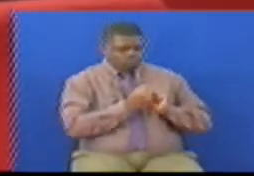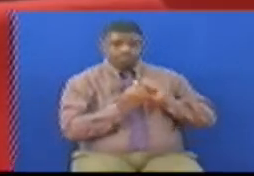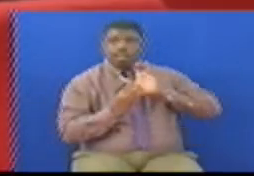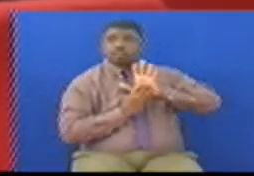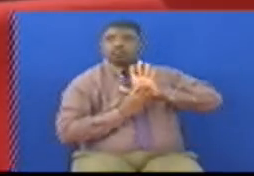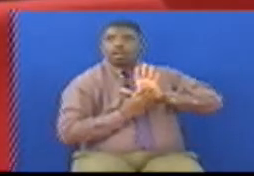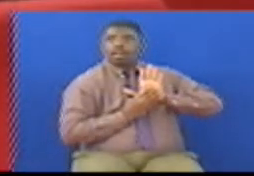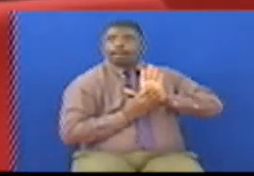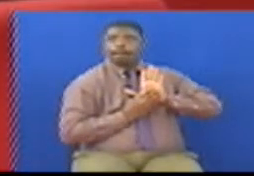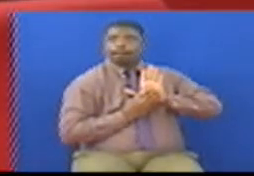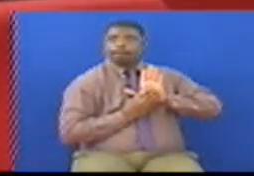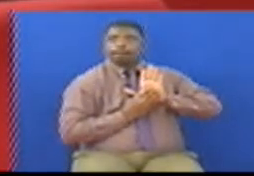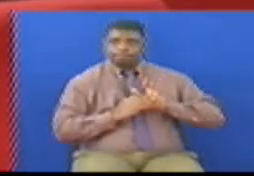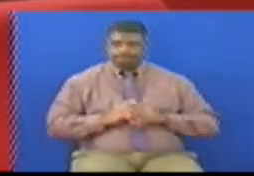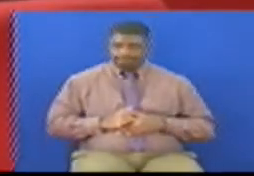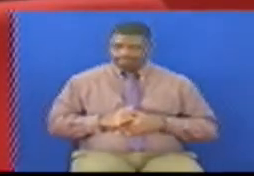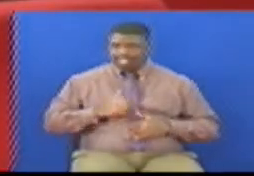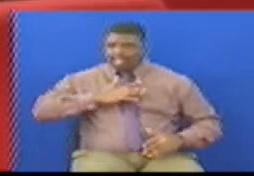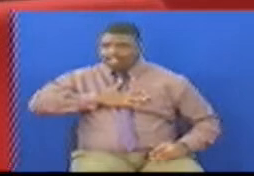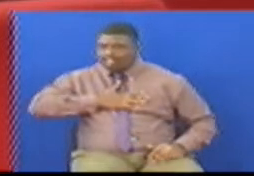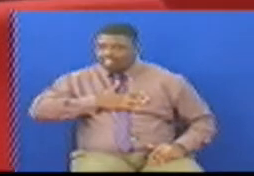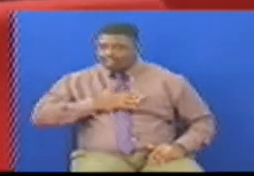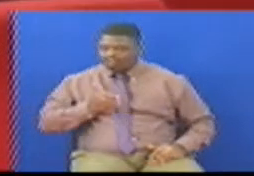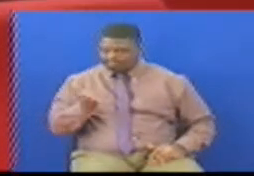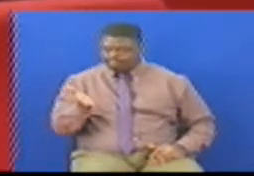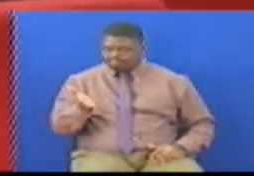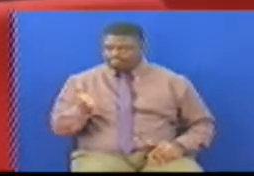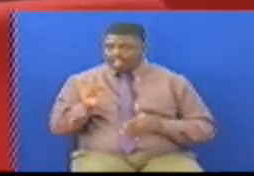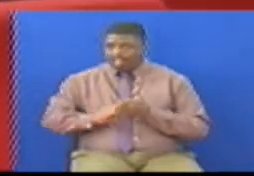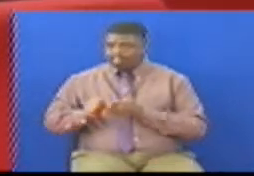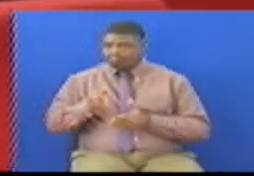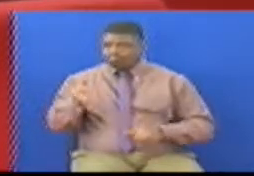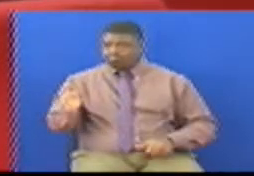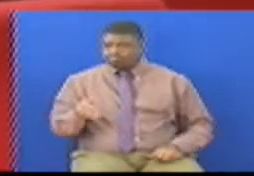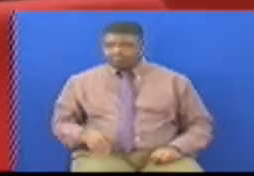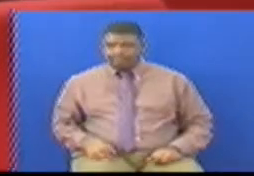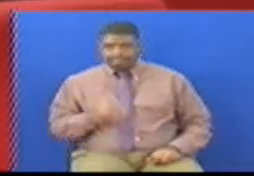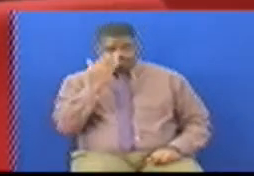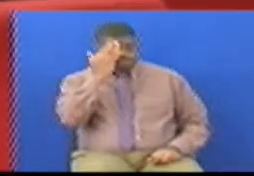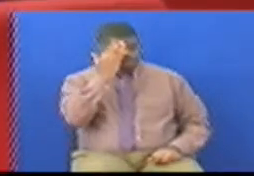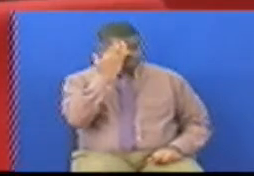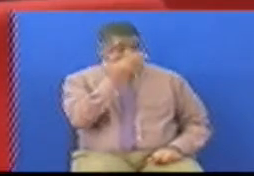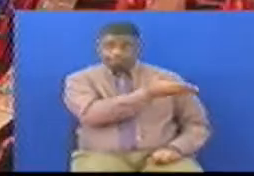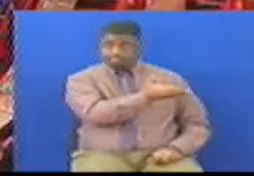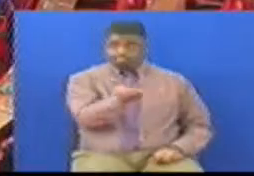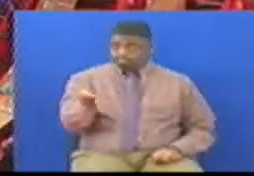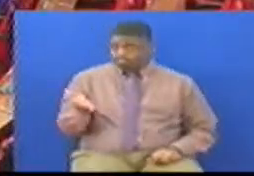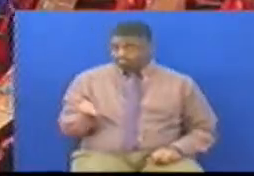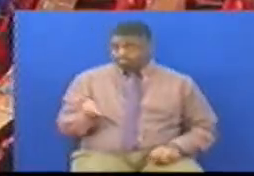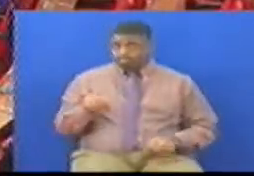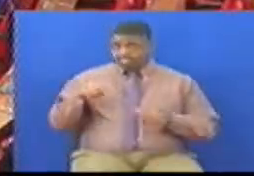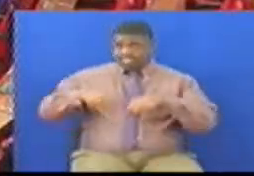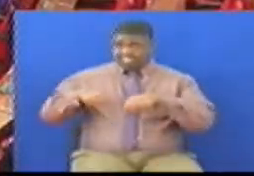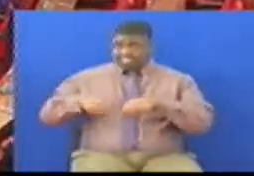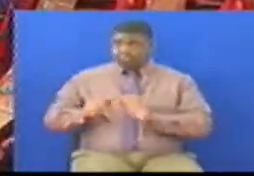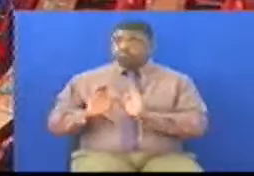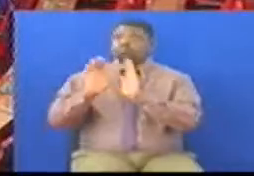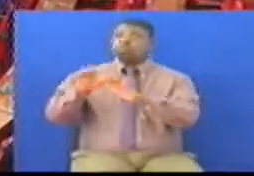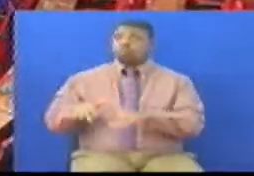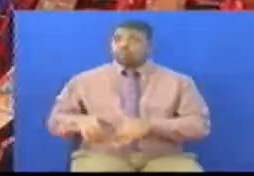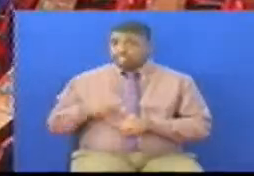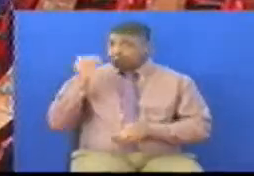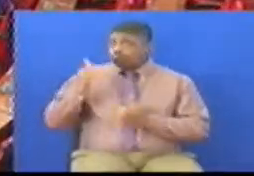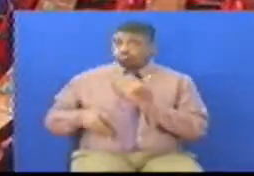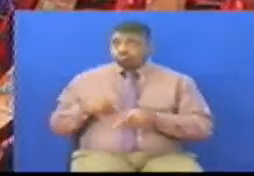Asante sana katibu. Waheshimiwa bunge, kama mnavyojua kwamba bunge hili na mwisho, na